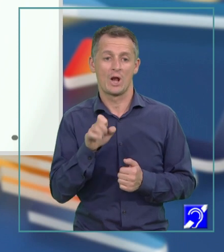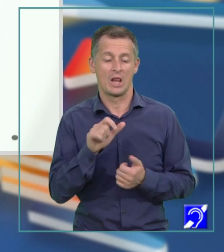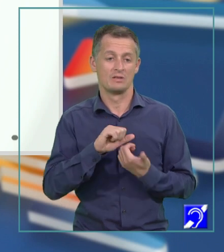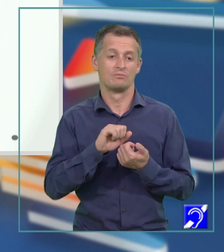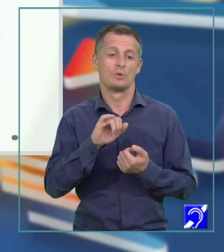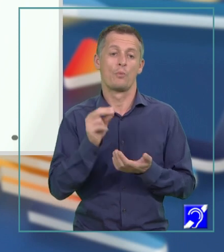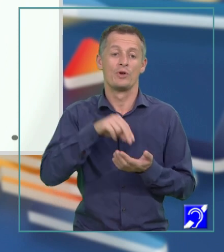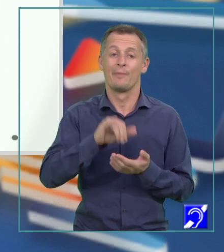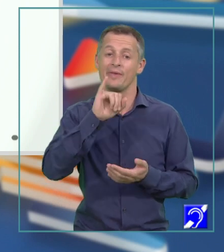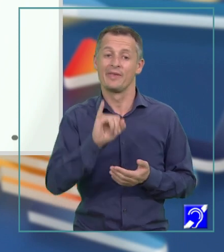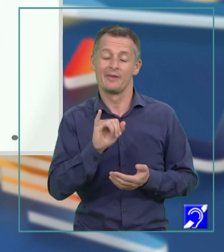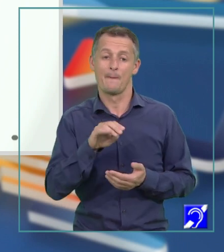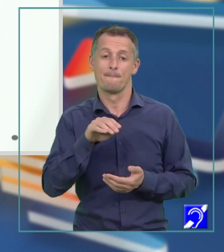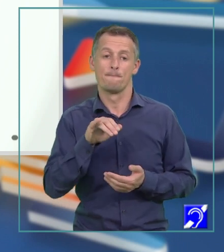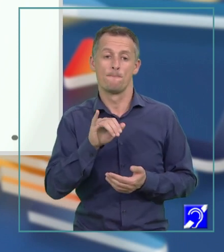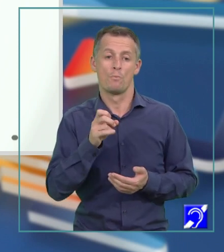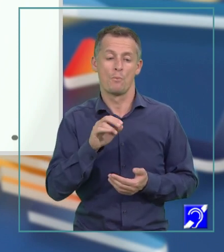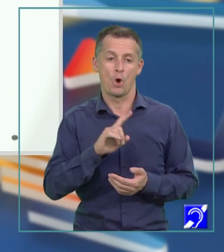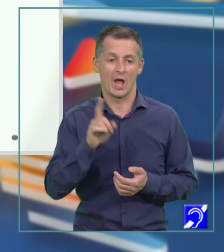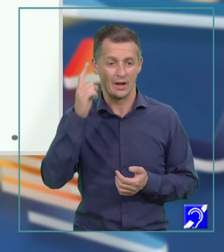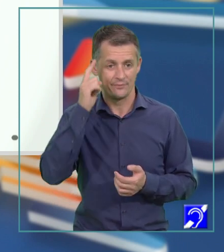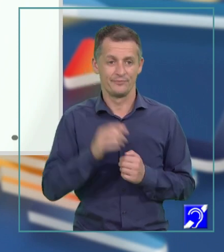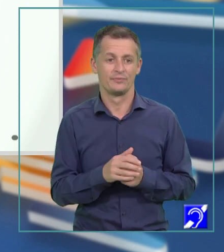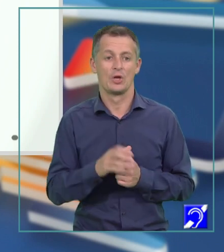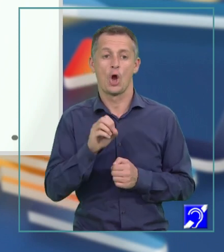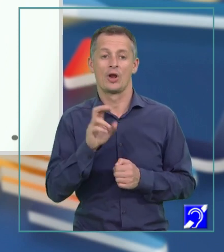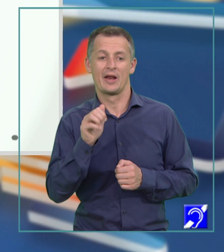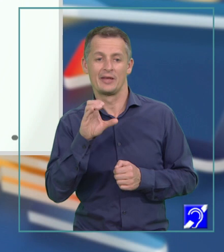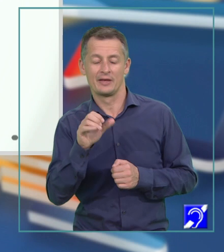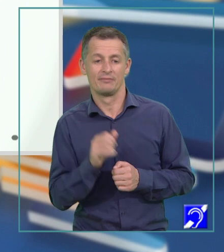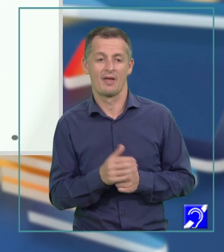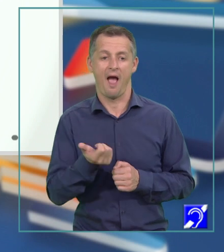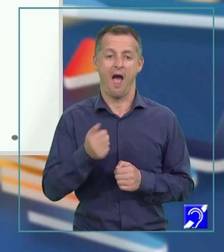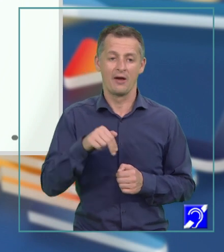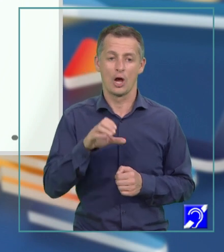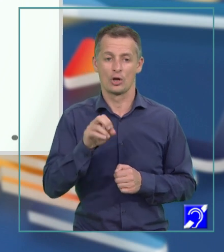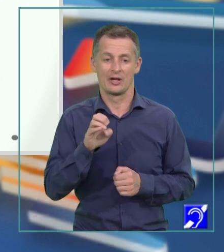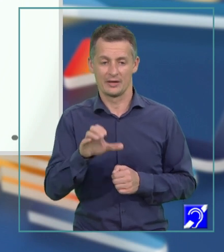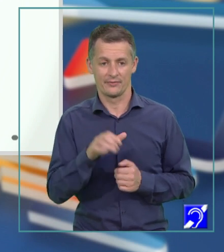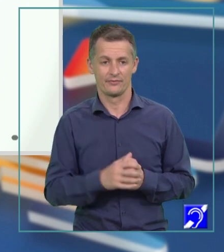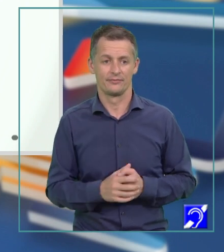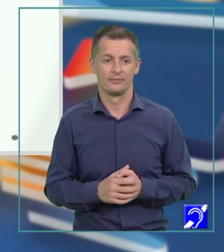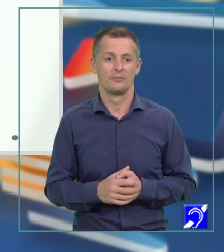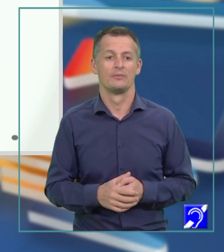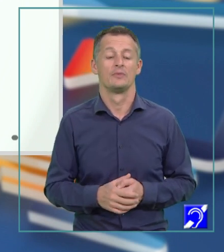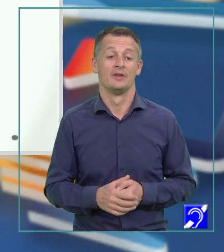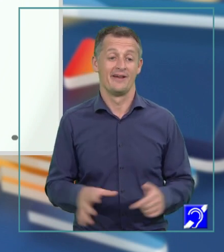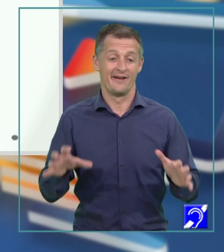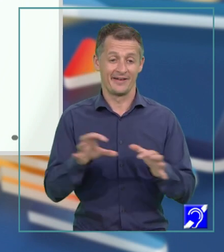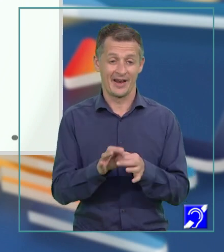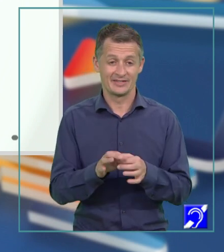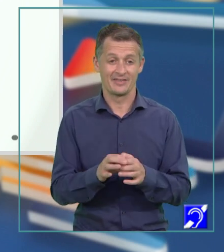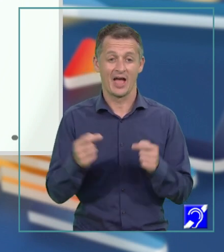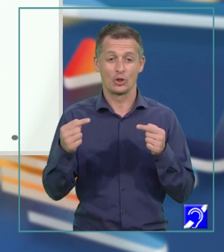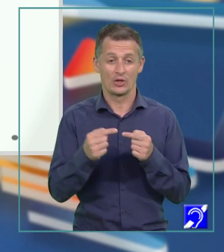cu prefixul i. Organic, anorganic, prefixul an. De asemenea, ca și în cazul sinonimelor, relația de antonimie